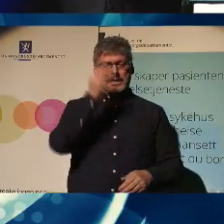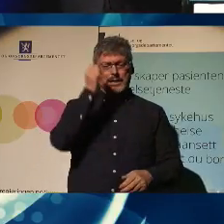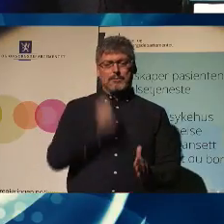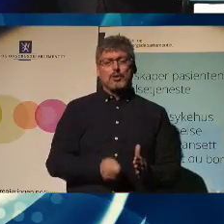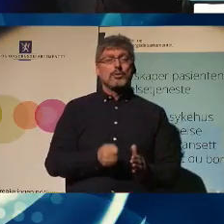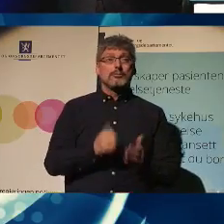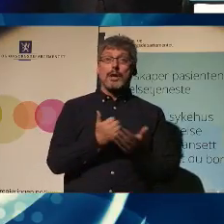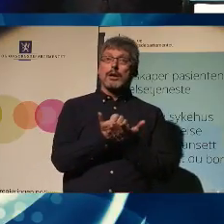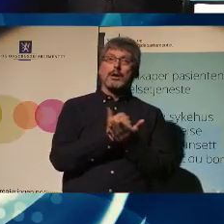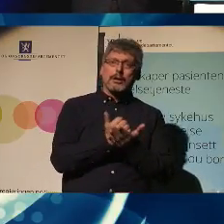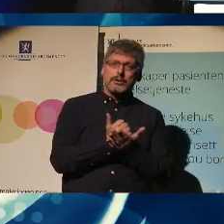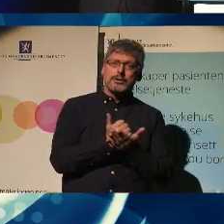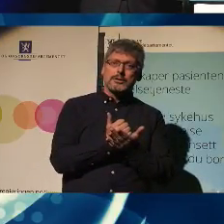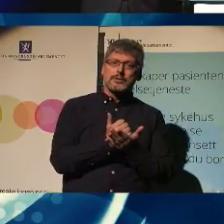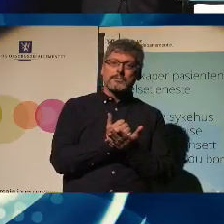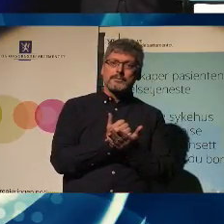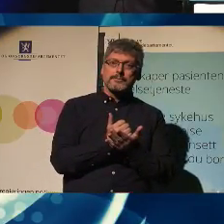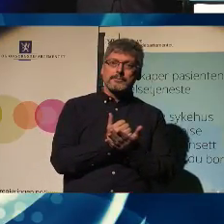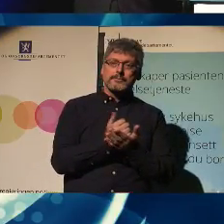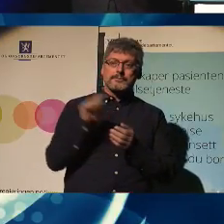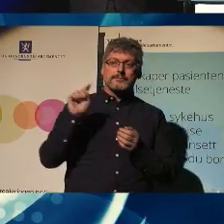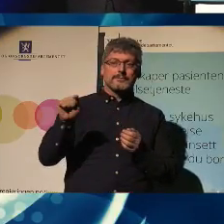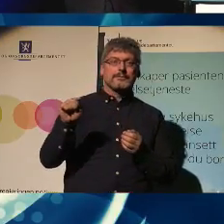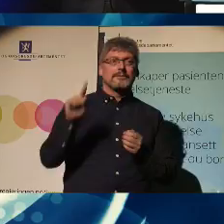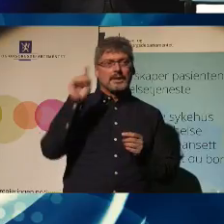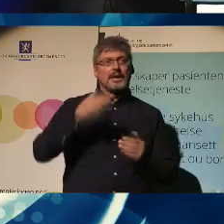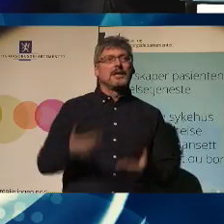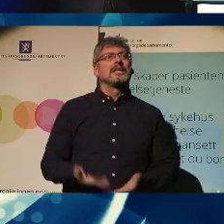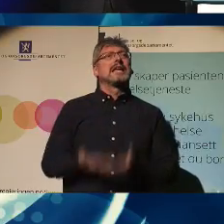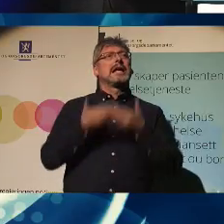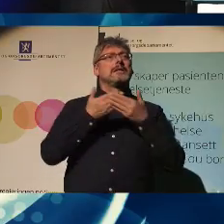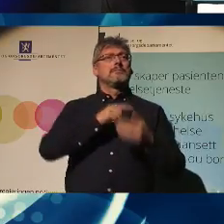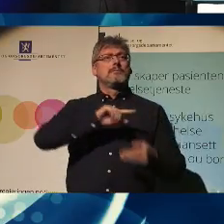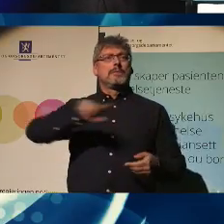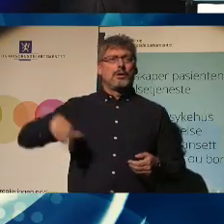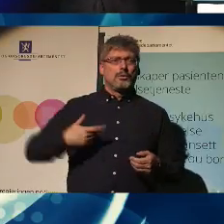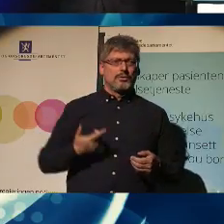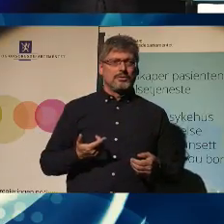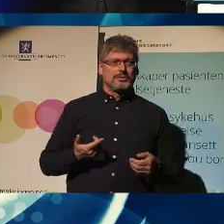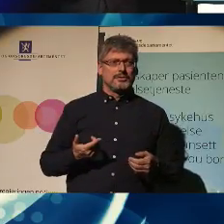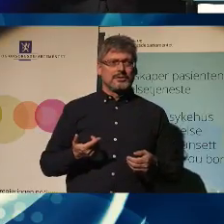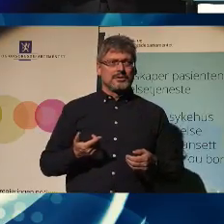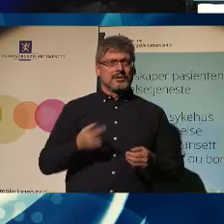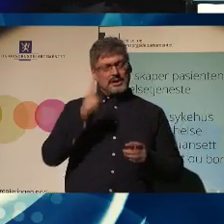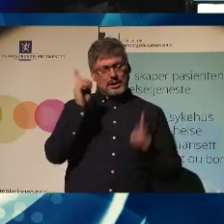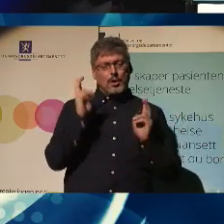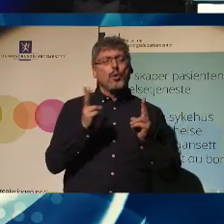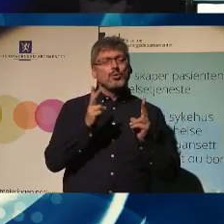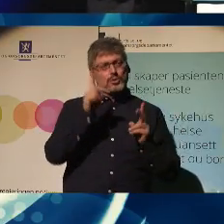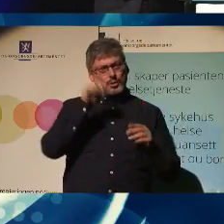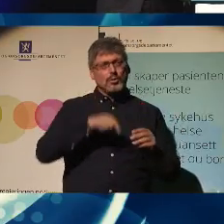kan faktisk være at Dr. Watson kan hjelpe oss i betydelig grad til å fatte gode etiske beslutninger.